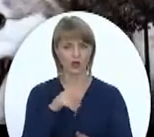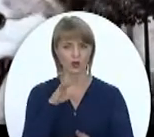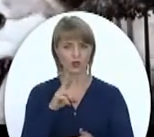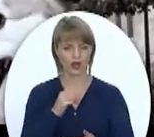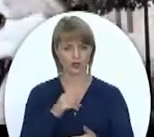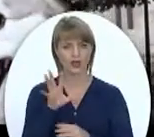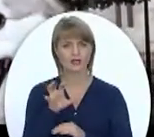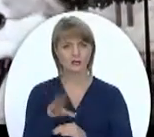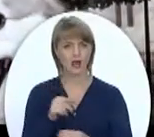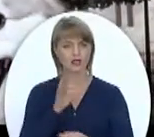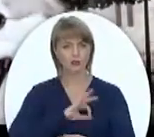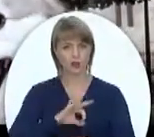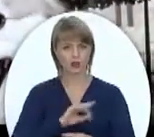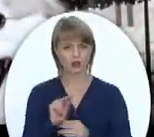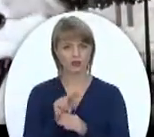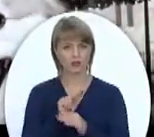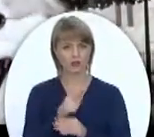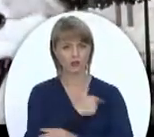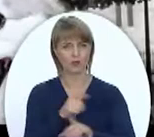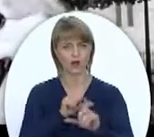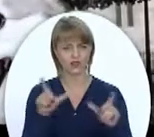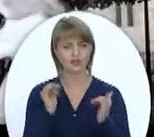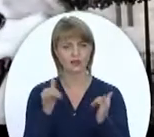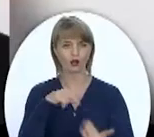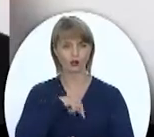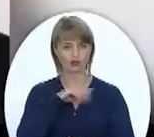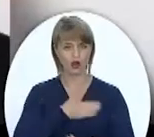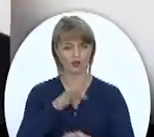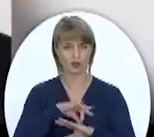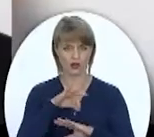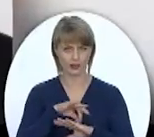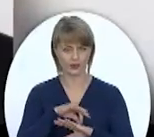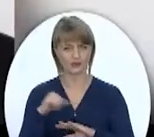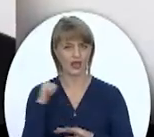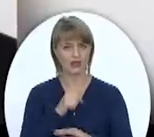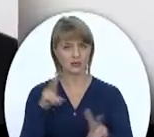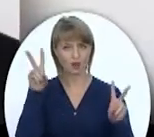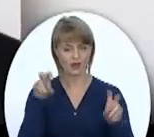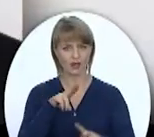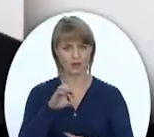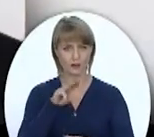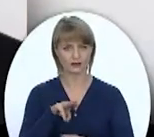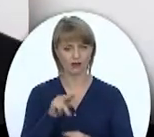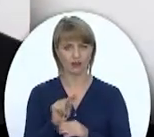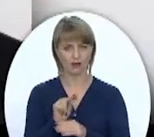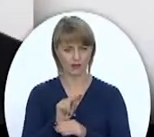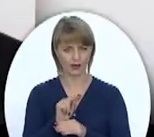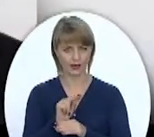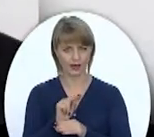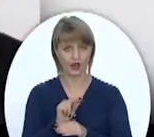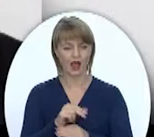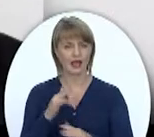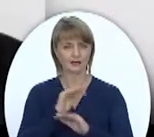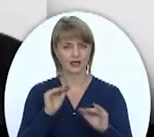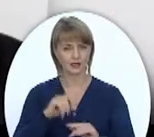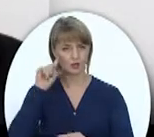Йорке собак использовали в терапевтическом процессе в больнице для душевнобольных. Однако само понятие «пет-терапия» американский